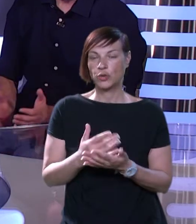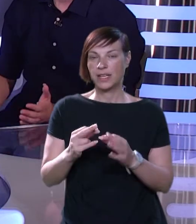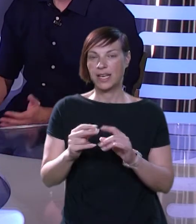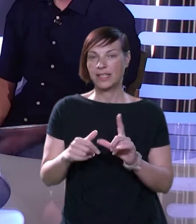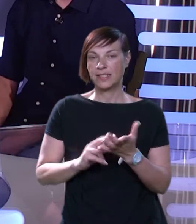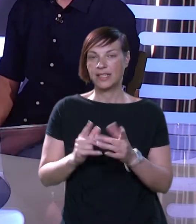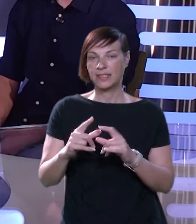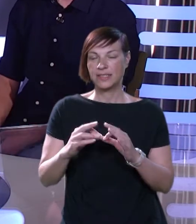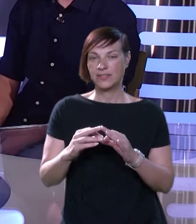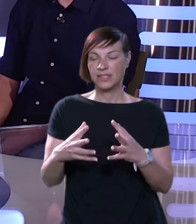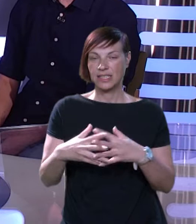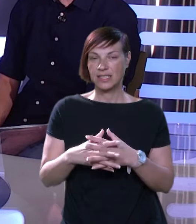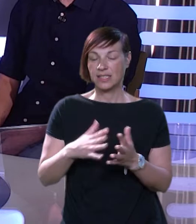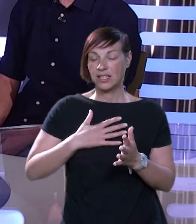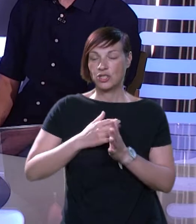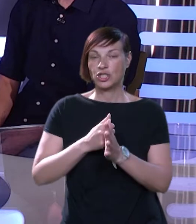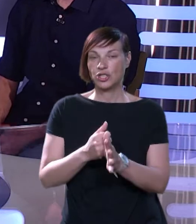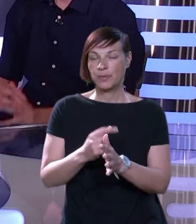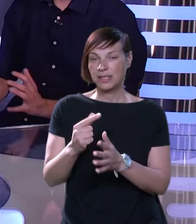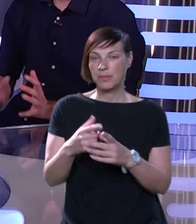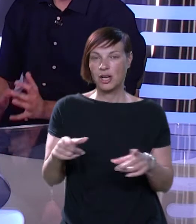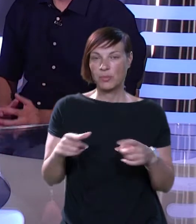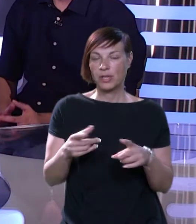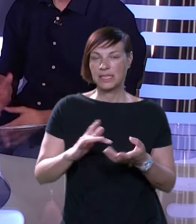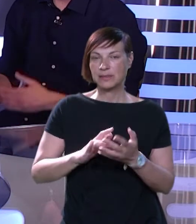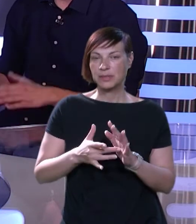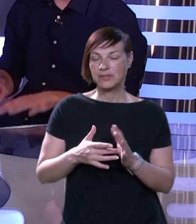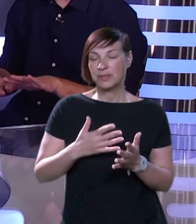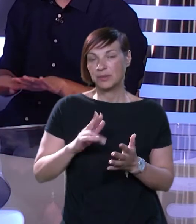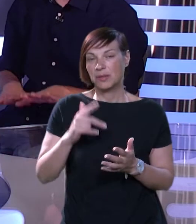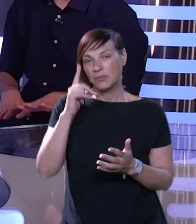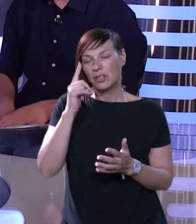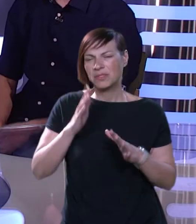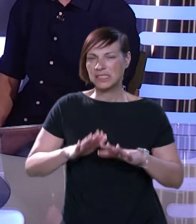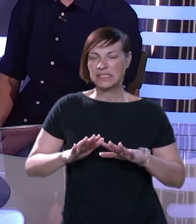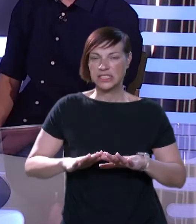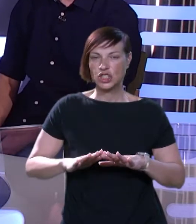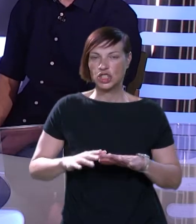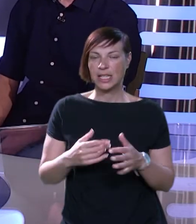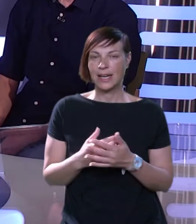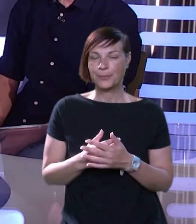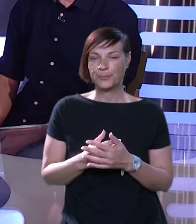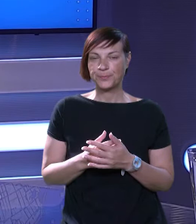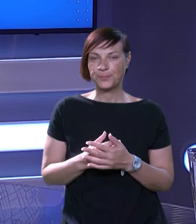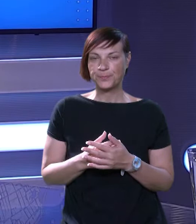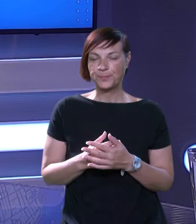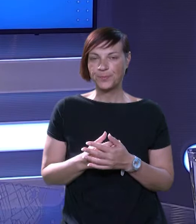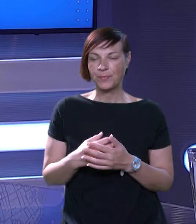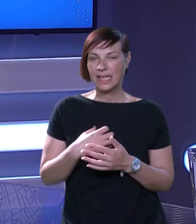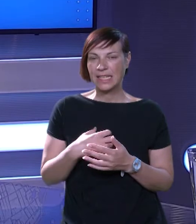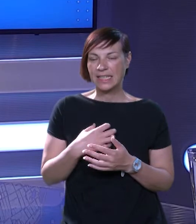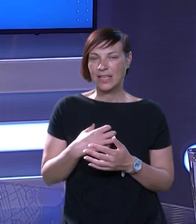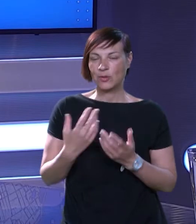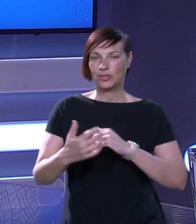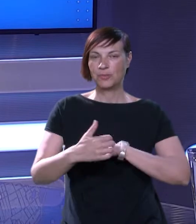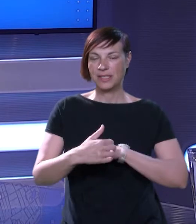zbilja alternativni grad, jer ja ono što pratim malo i po glazbi i po svemu nekako imam dojam da se stišalo. Da, ma znaš šta, neugodno